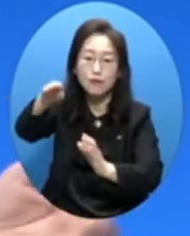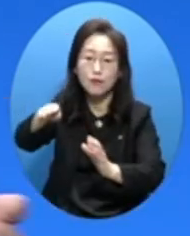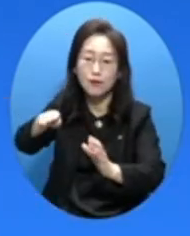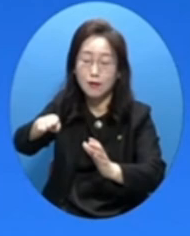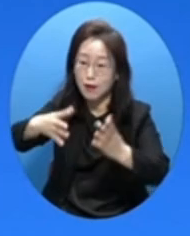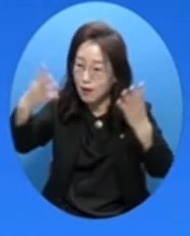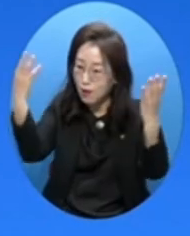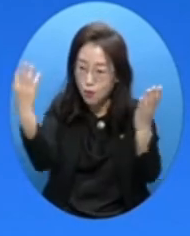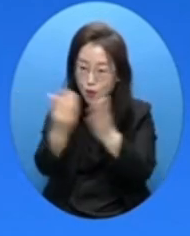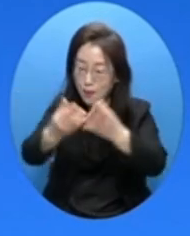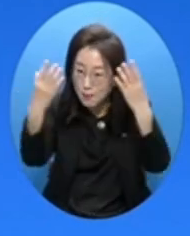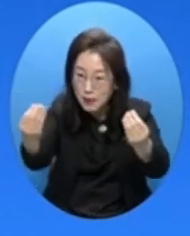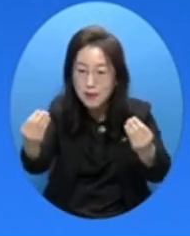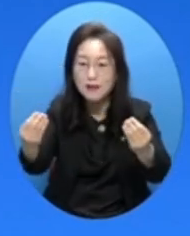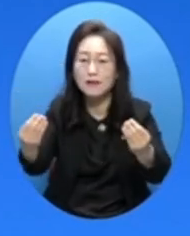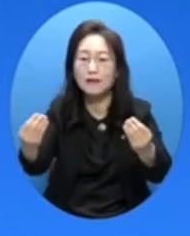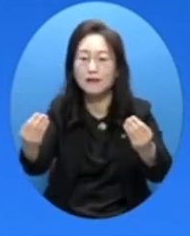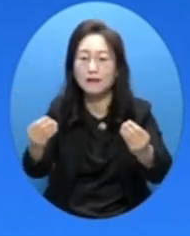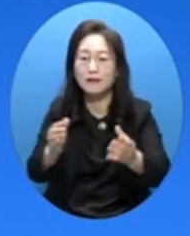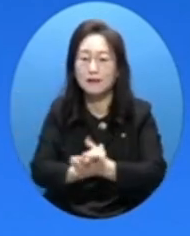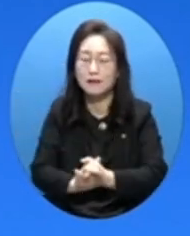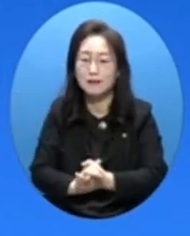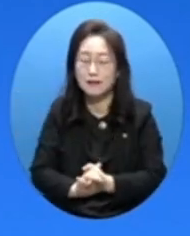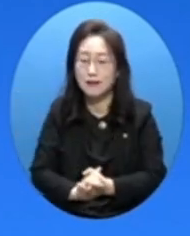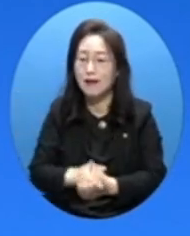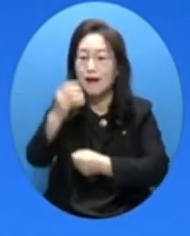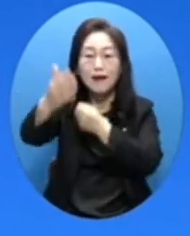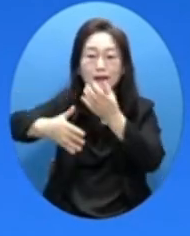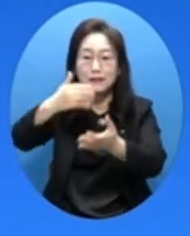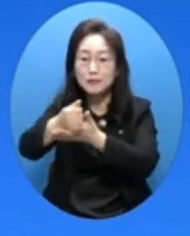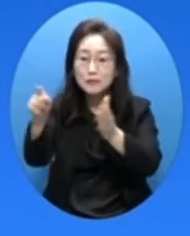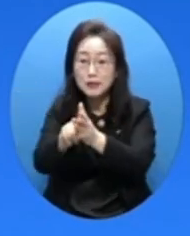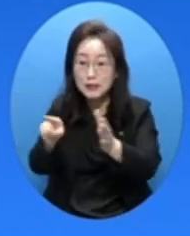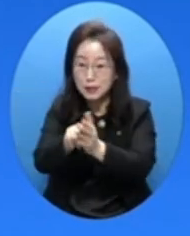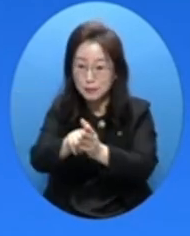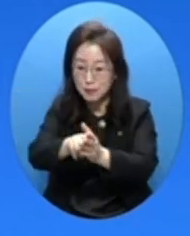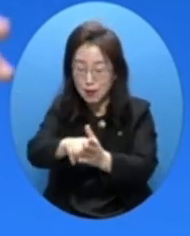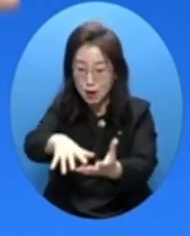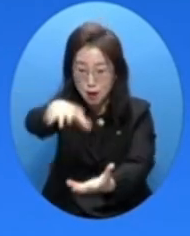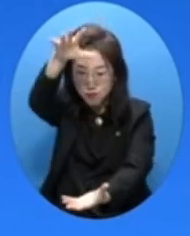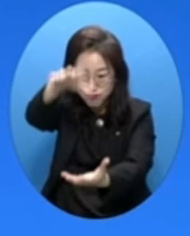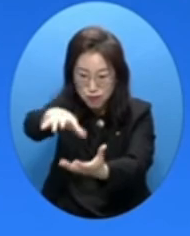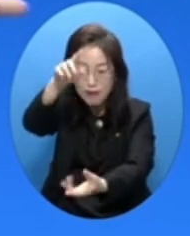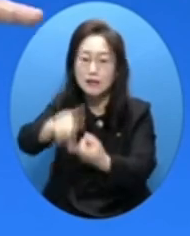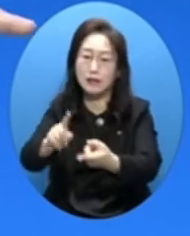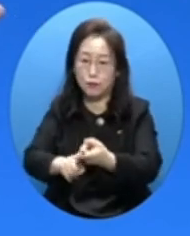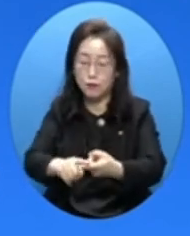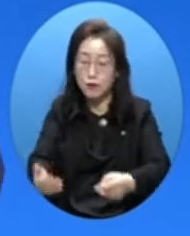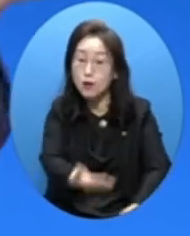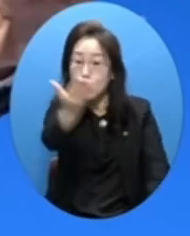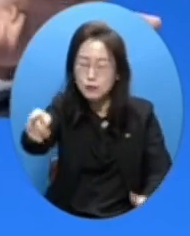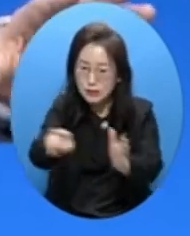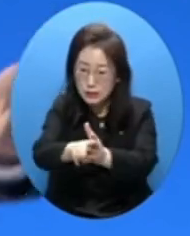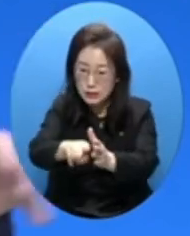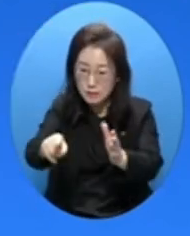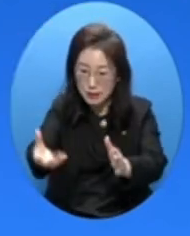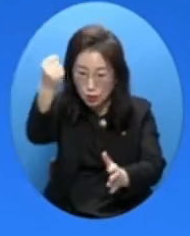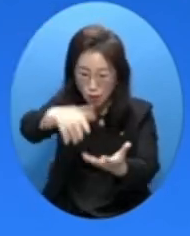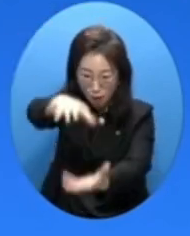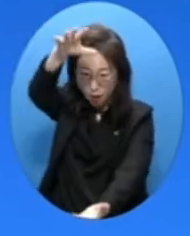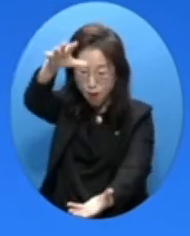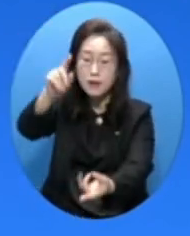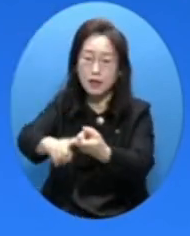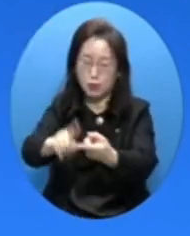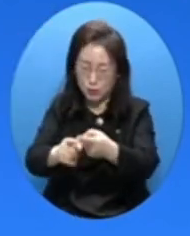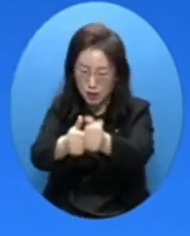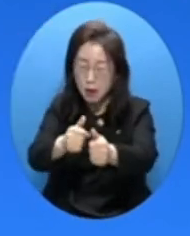그릇이 가득 차게 되었던 것입니다. 하나님은 우리의 믿음의 분량대로 역사하십니다. 여러분이 큰 믿음을 가지면 크게 역사하시고